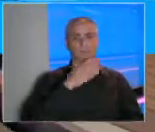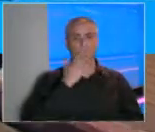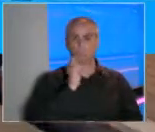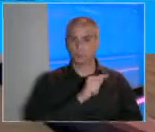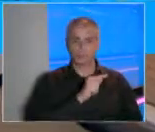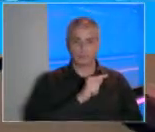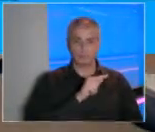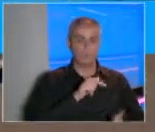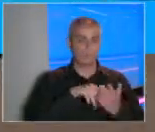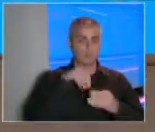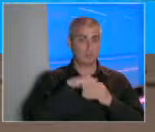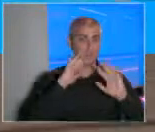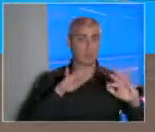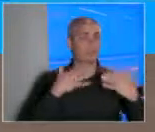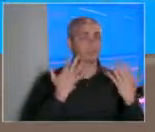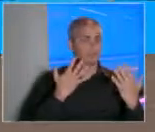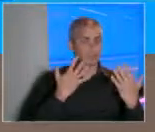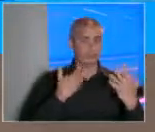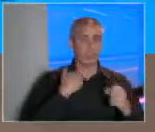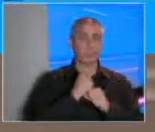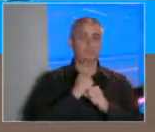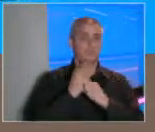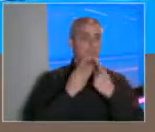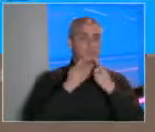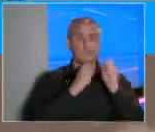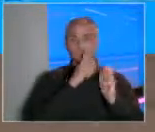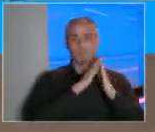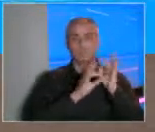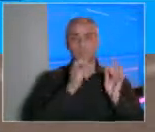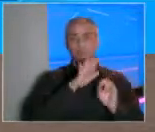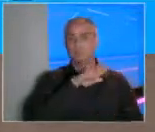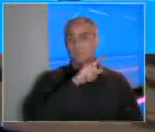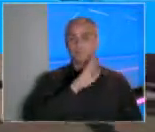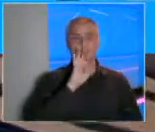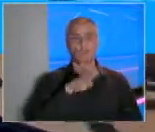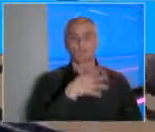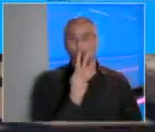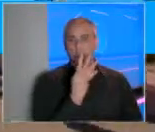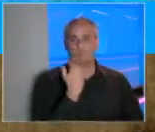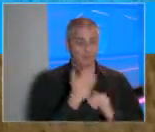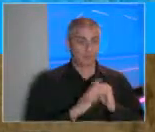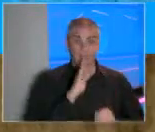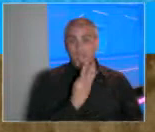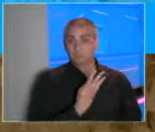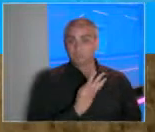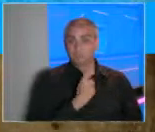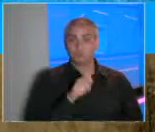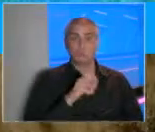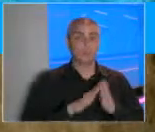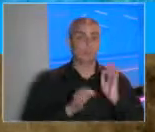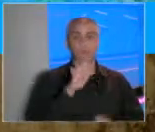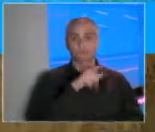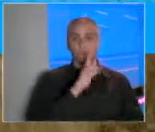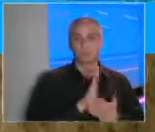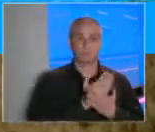בירושלים. כי בתוך העשור הזה ניהלנו דיון אזרחי בבית המשפט המחוזי במשך 4 שנים, ובסוף 4 שנים שופט בית המשפט